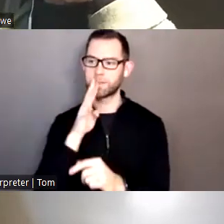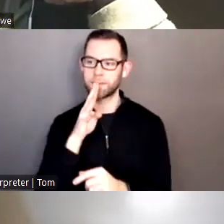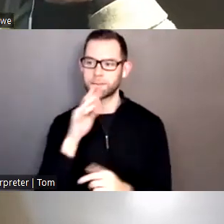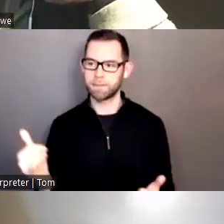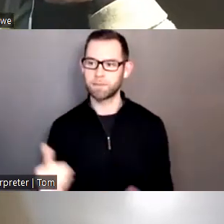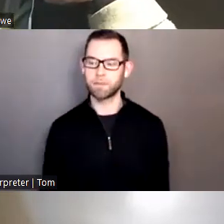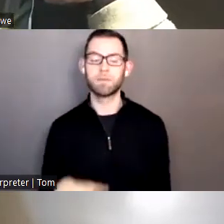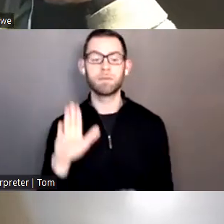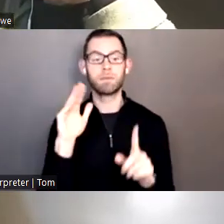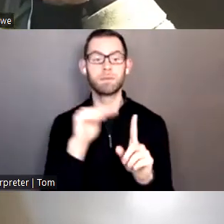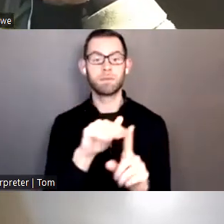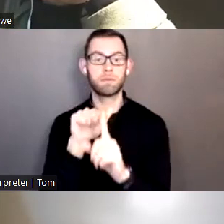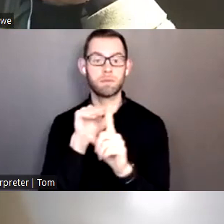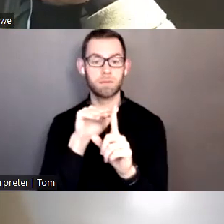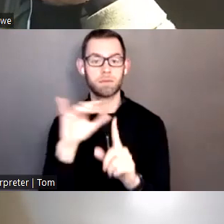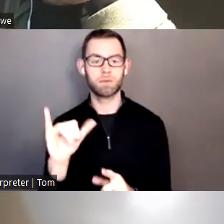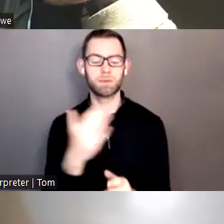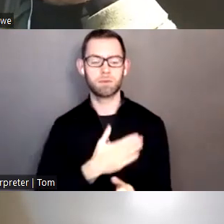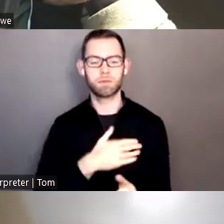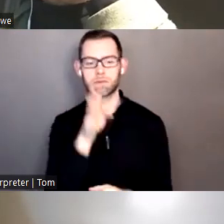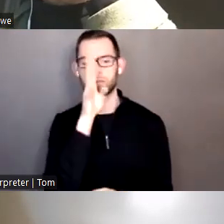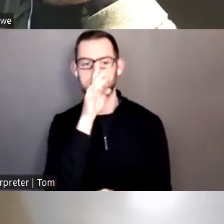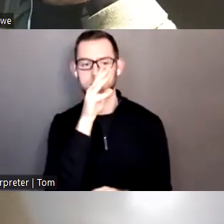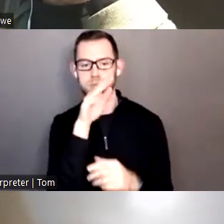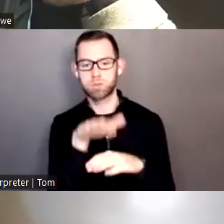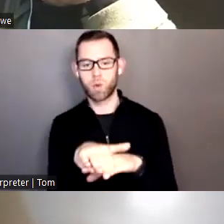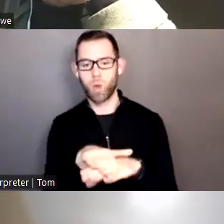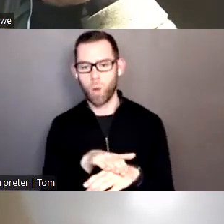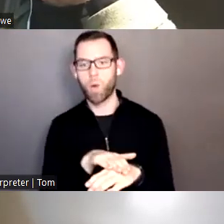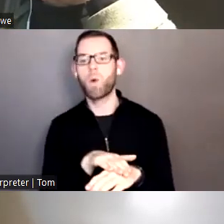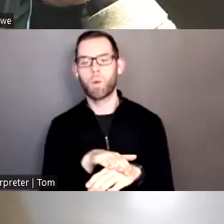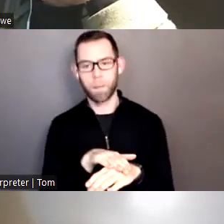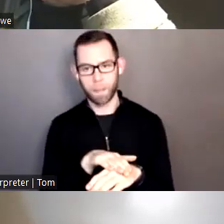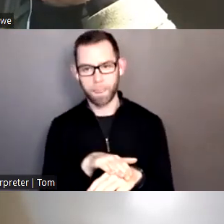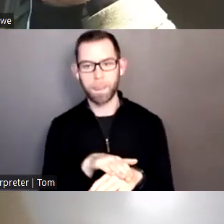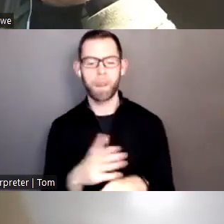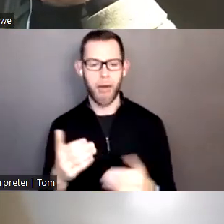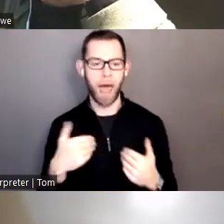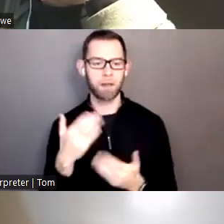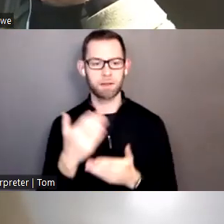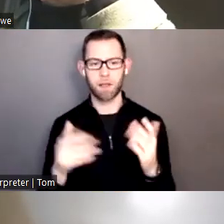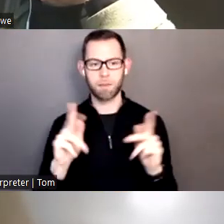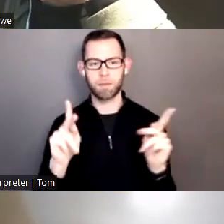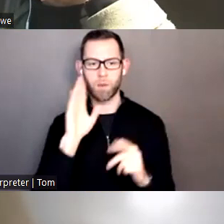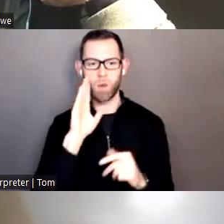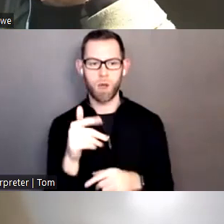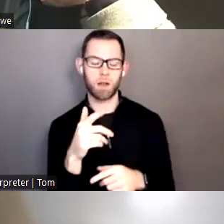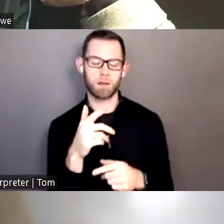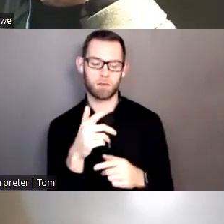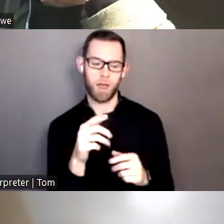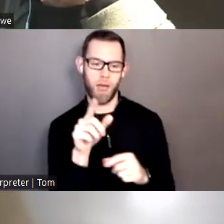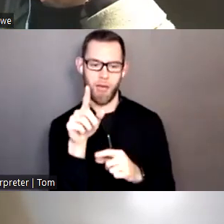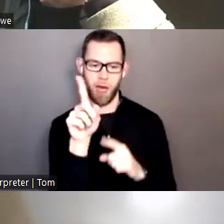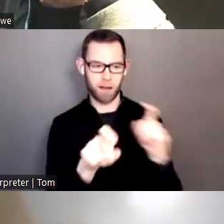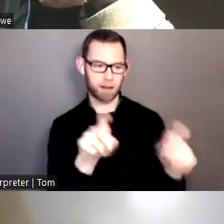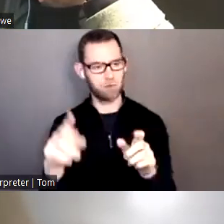Just a reminder to please speak Vladimir slowly. capable de parler, And, changer pour nous parler là. there are some folks who will be asking questions using an interpreter, so we'll